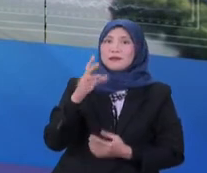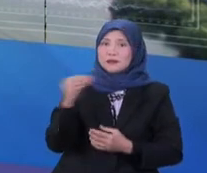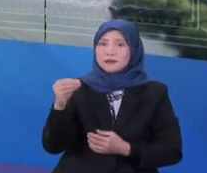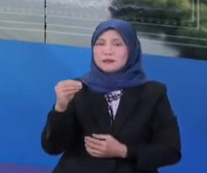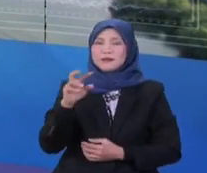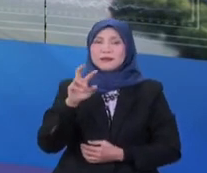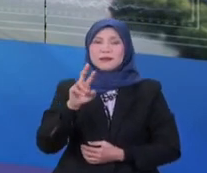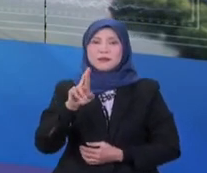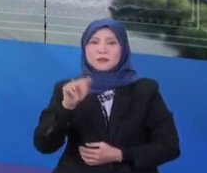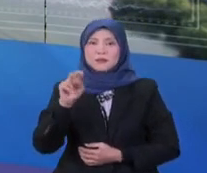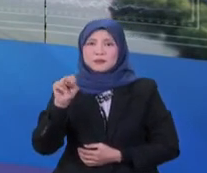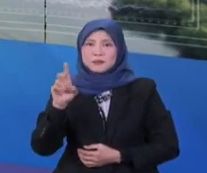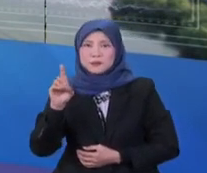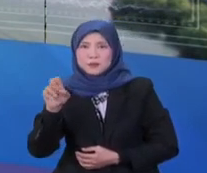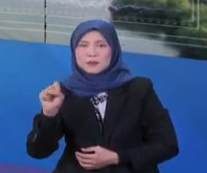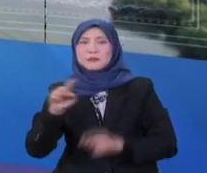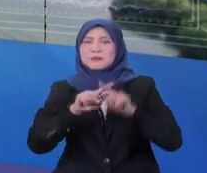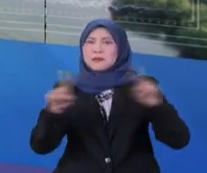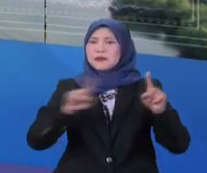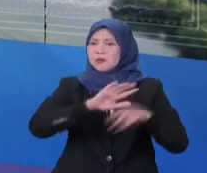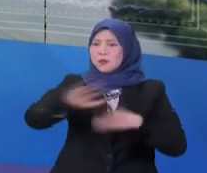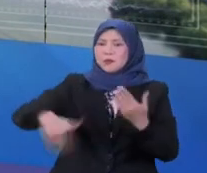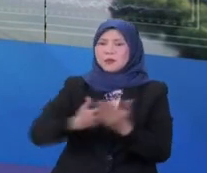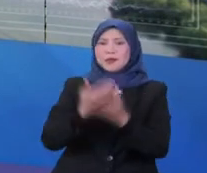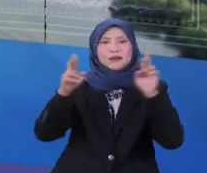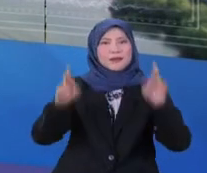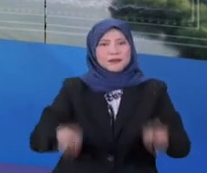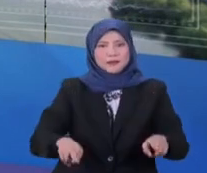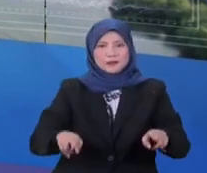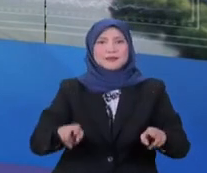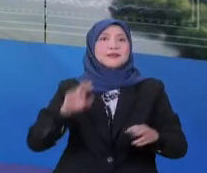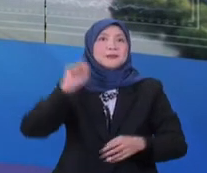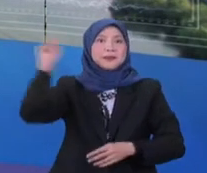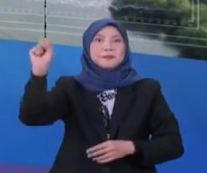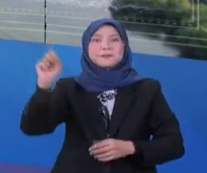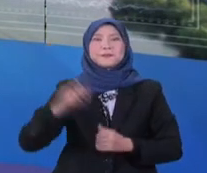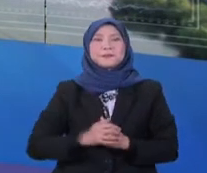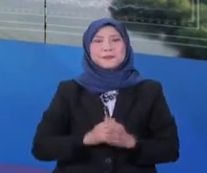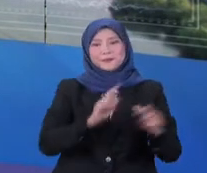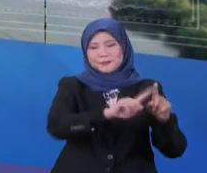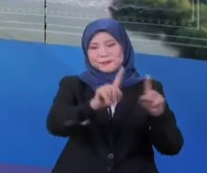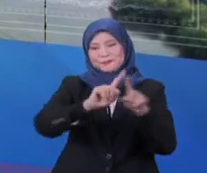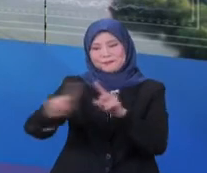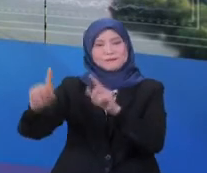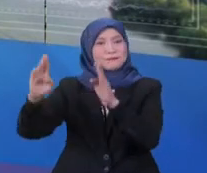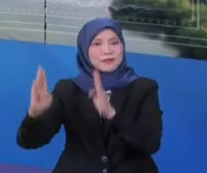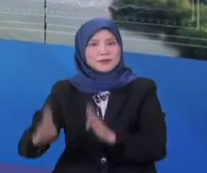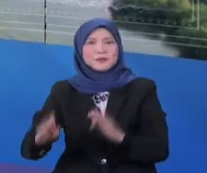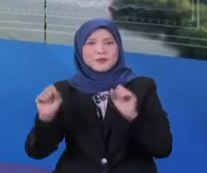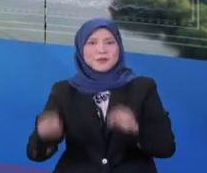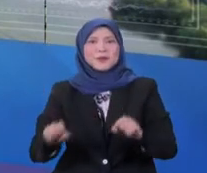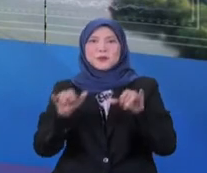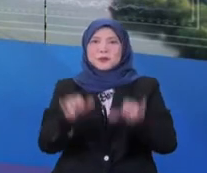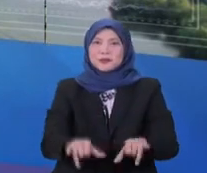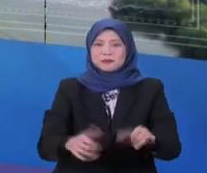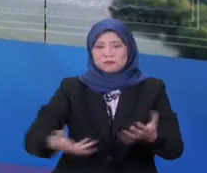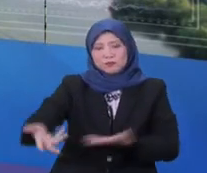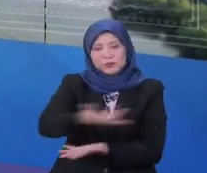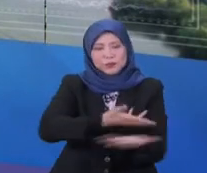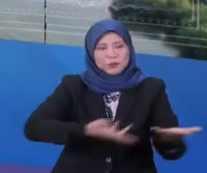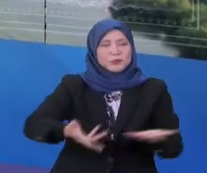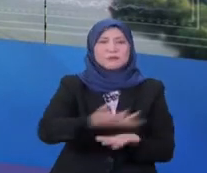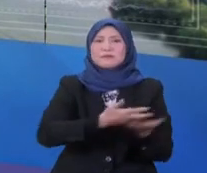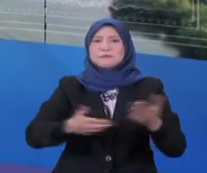dan Rungus KDMR, malah seluruh lapisan rakyat negeri ini. Kepelbagaian etnik di Sabah yang boleh duduk semeja tanpa